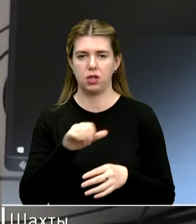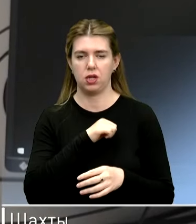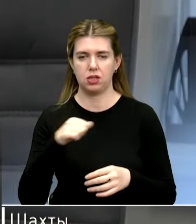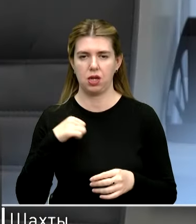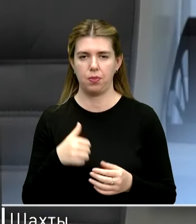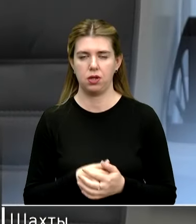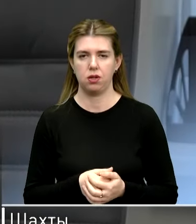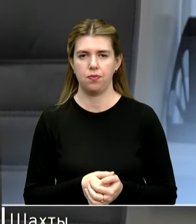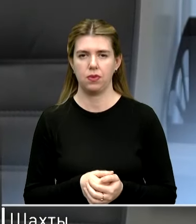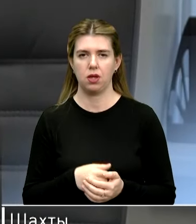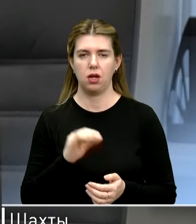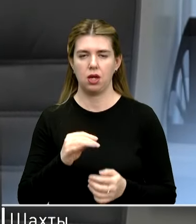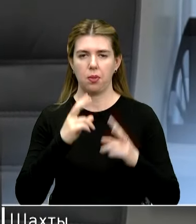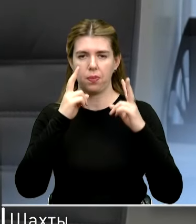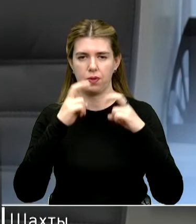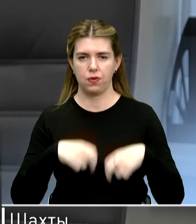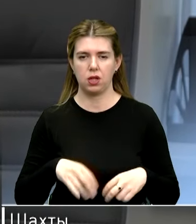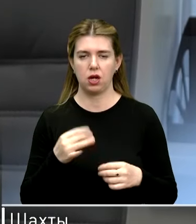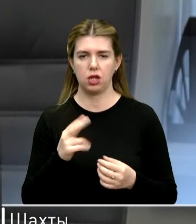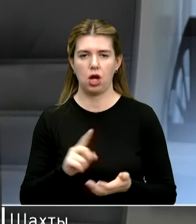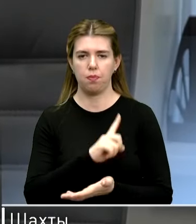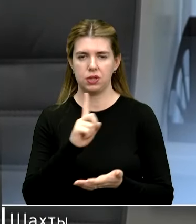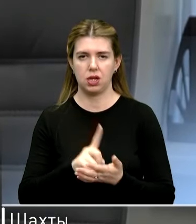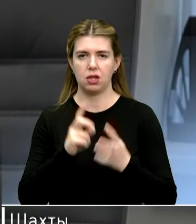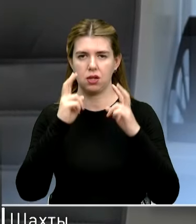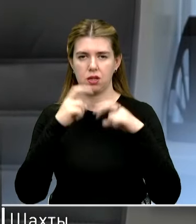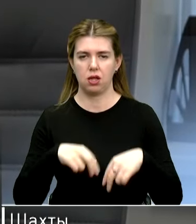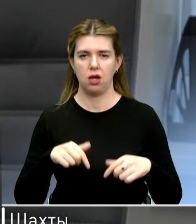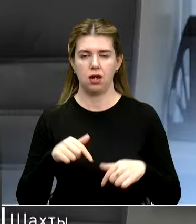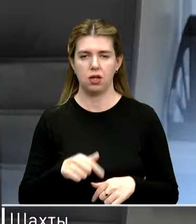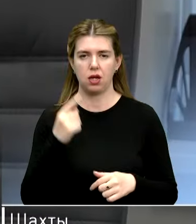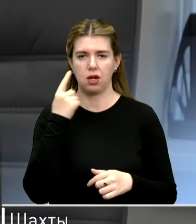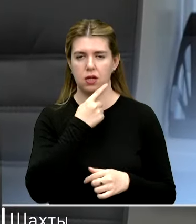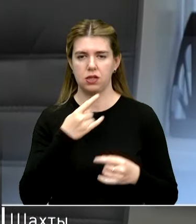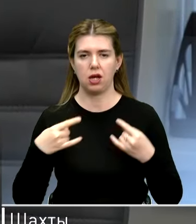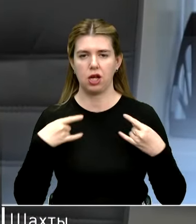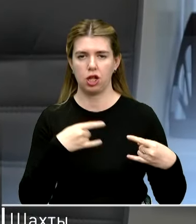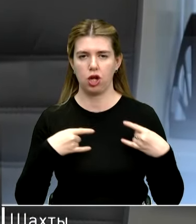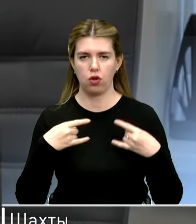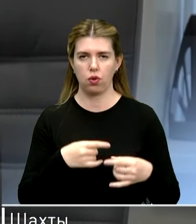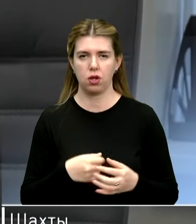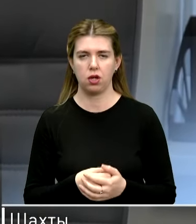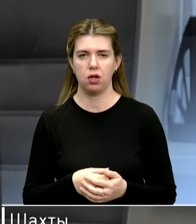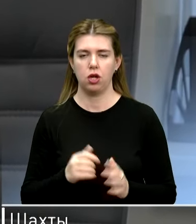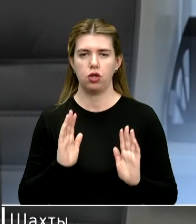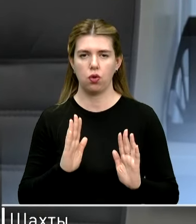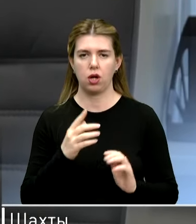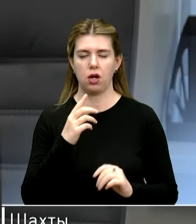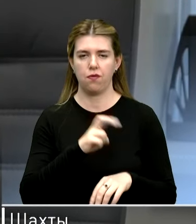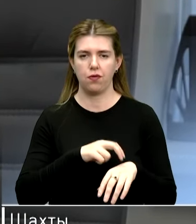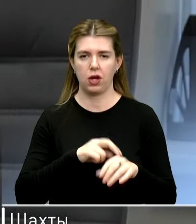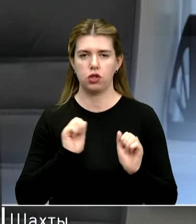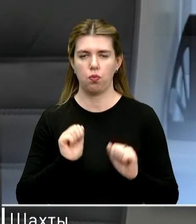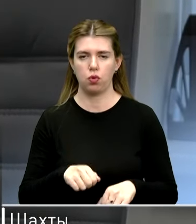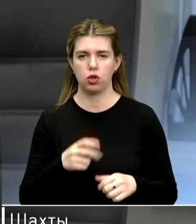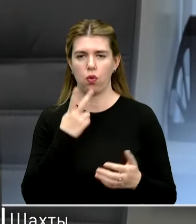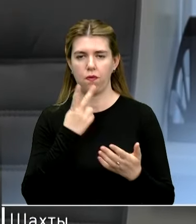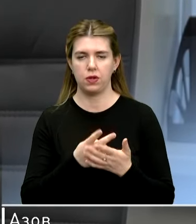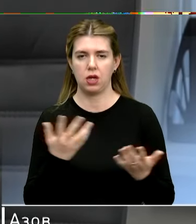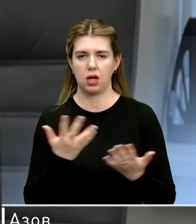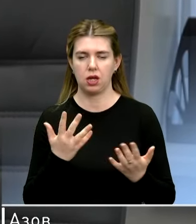сам. Ну и диагностика. Конечно, диагностика – это глаза рентгенолога. Только доктор может